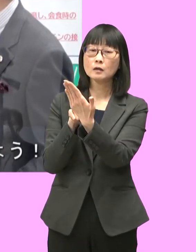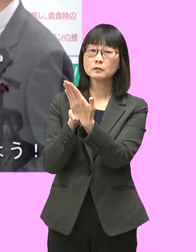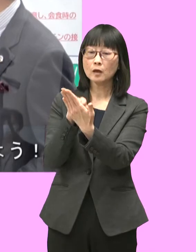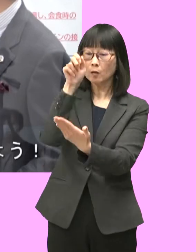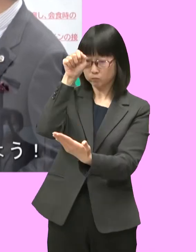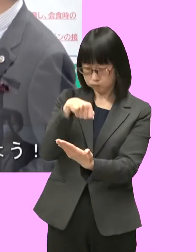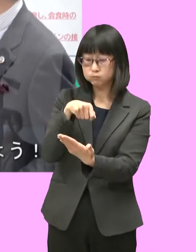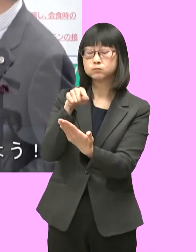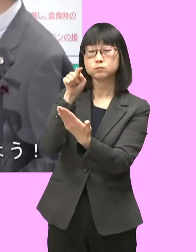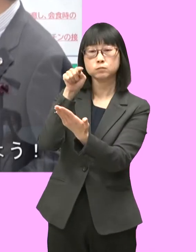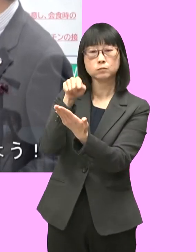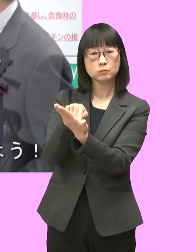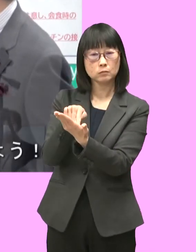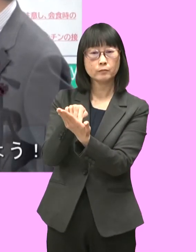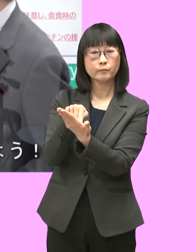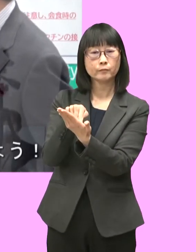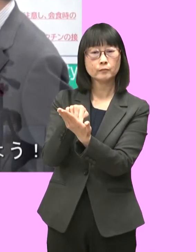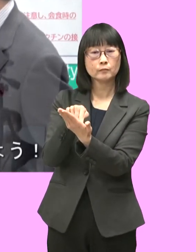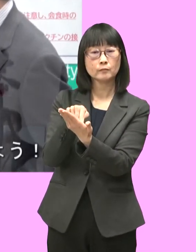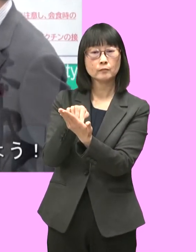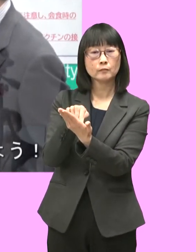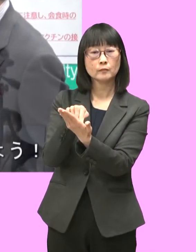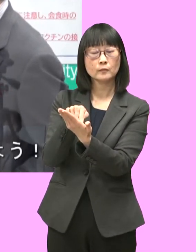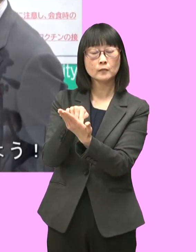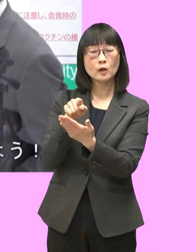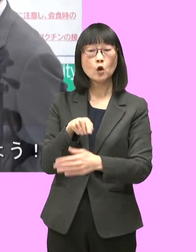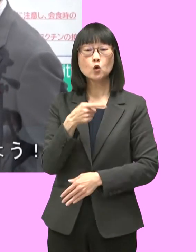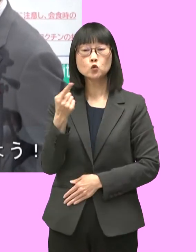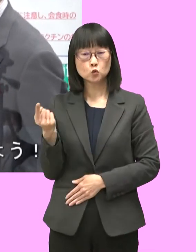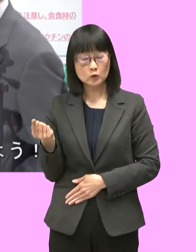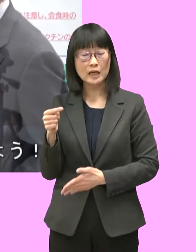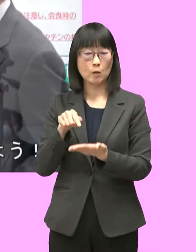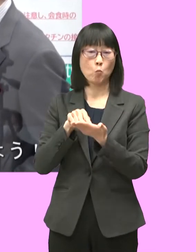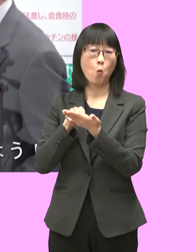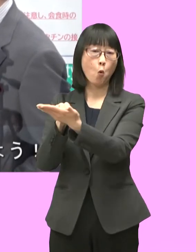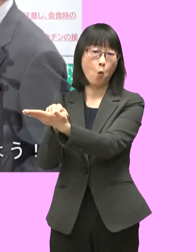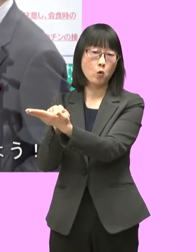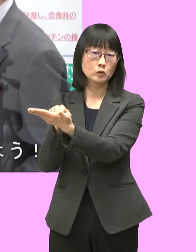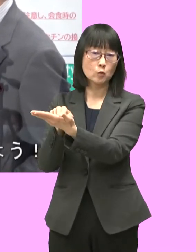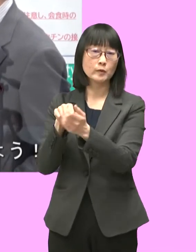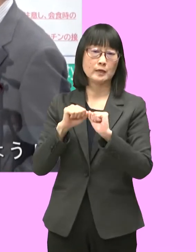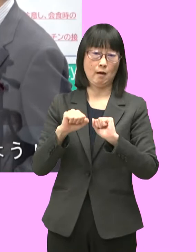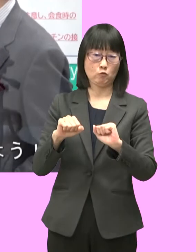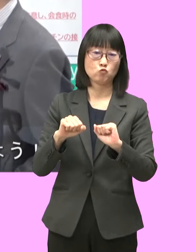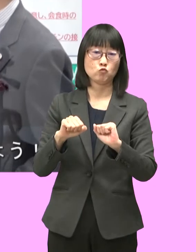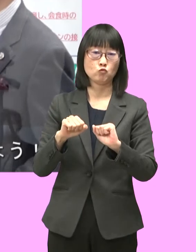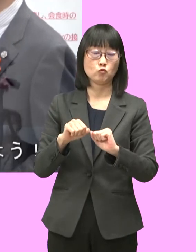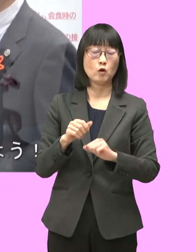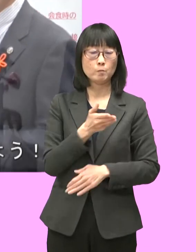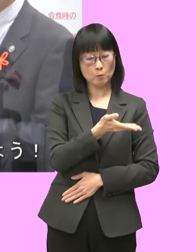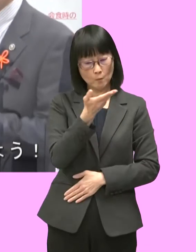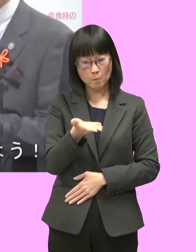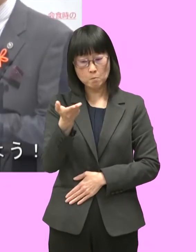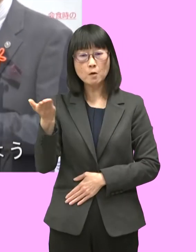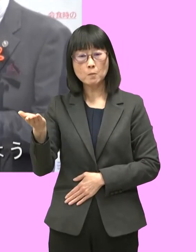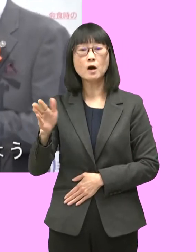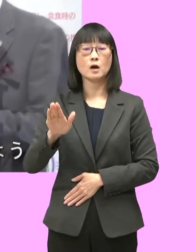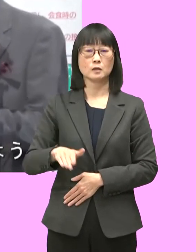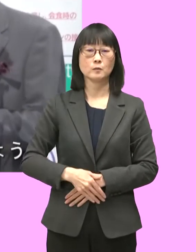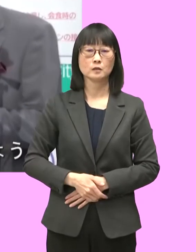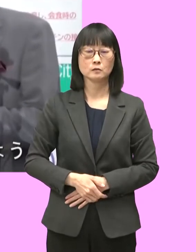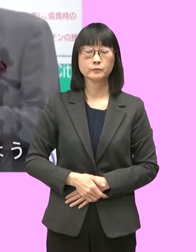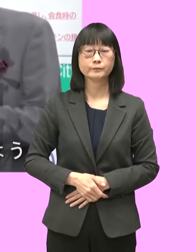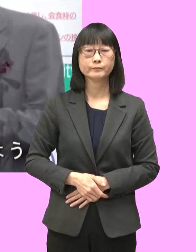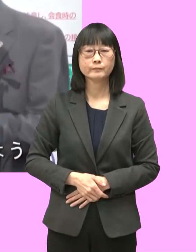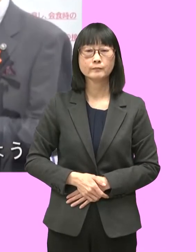と、次、まあ、申し込みを行って、そしてマイナンバーカードで